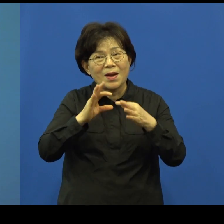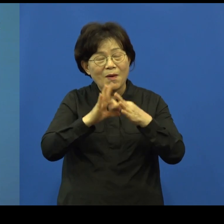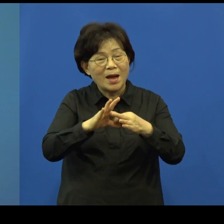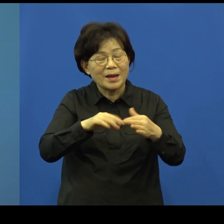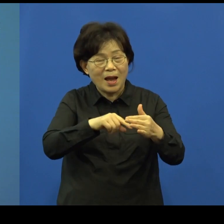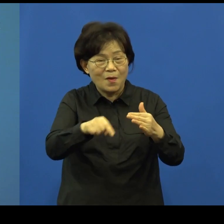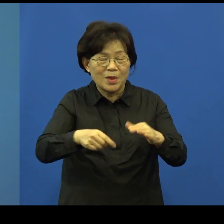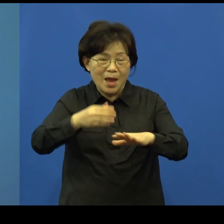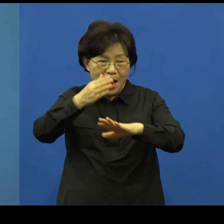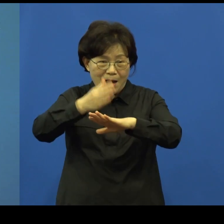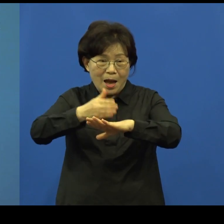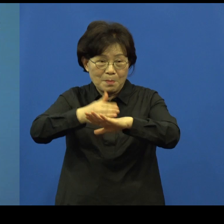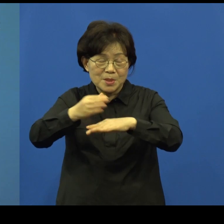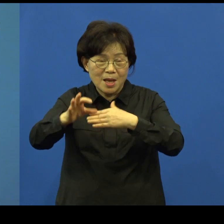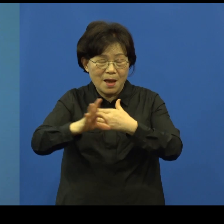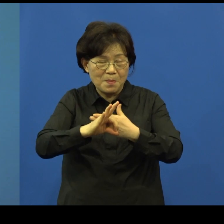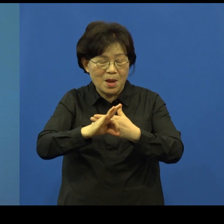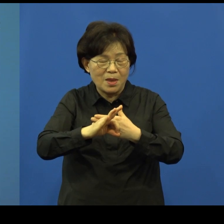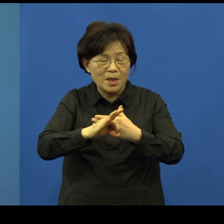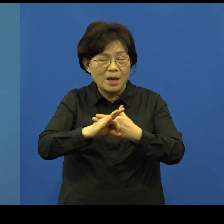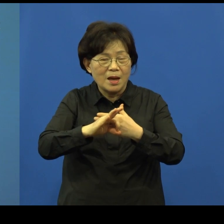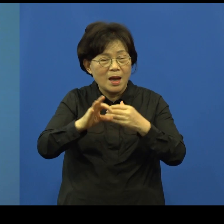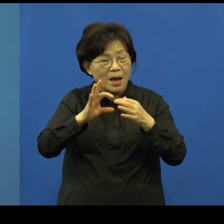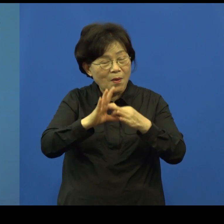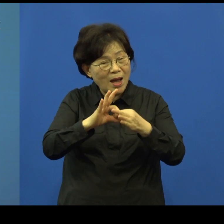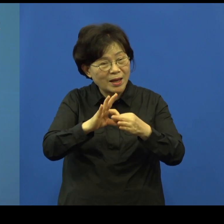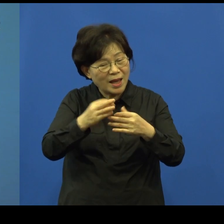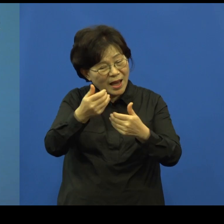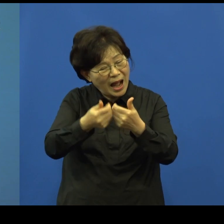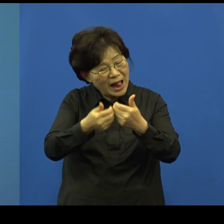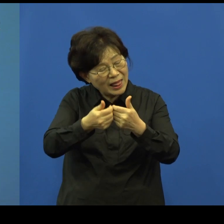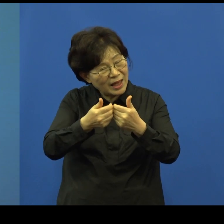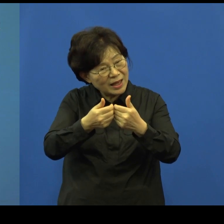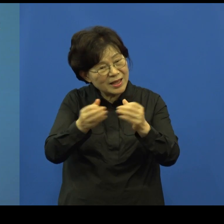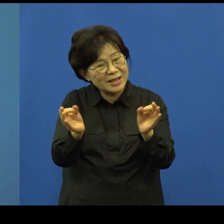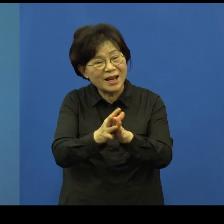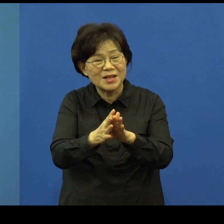감사를 해보세요. 그 관계가 회복이 돼버려요. 그죠?